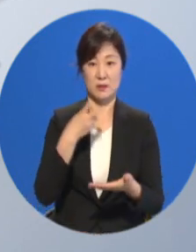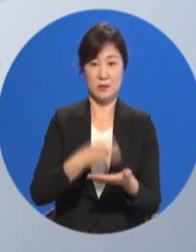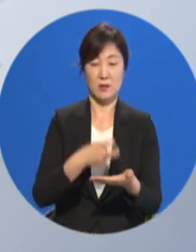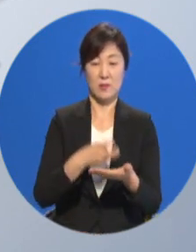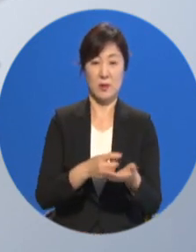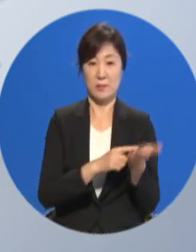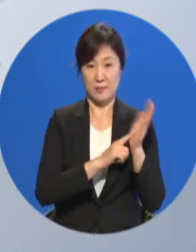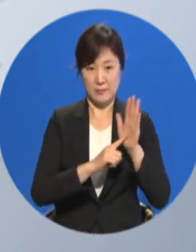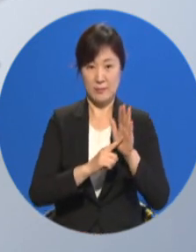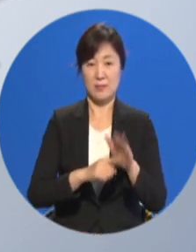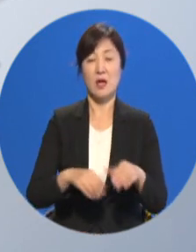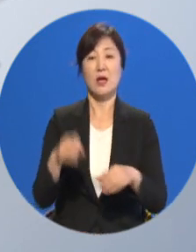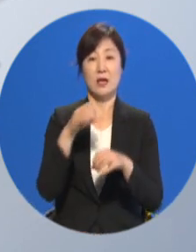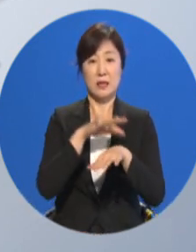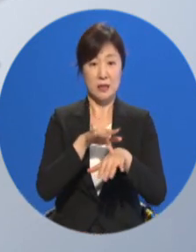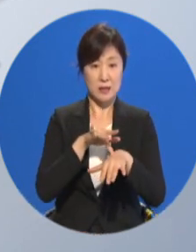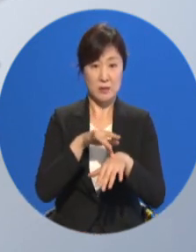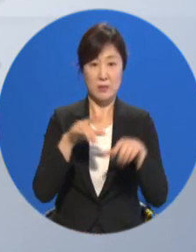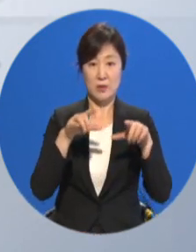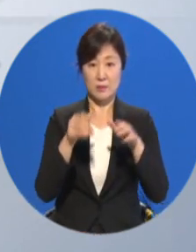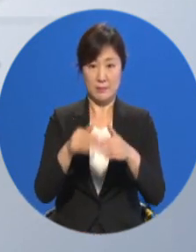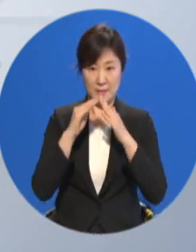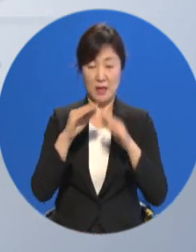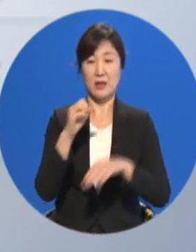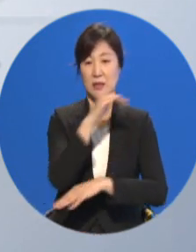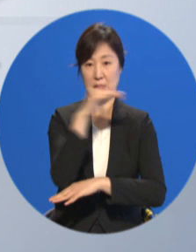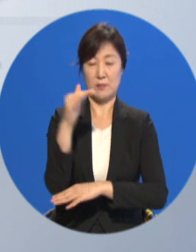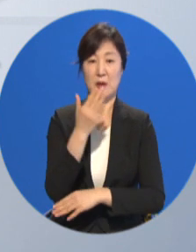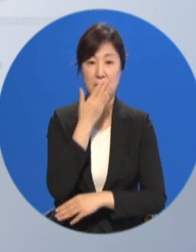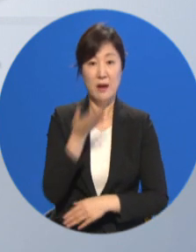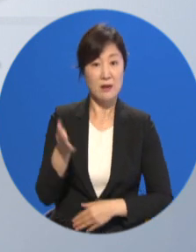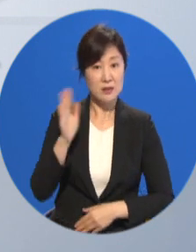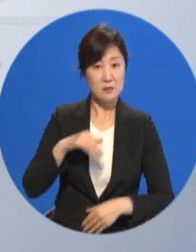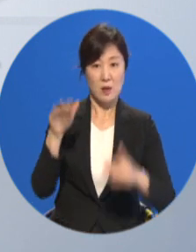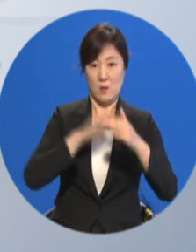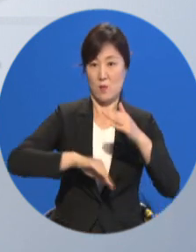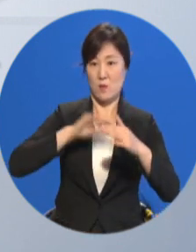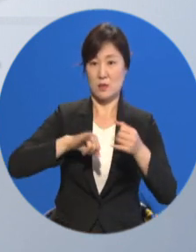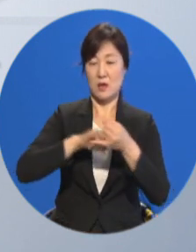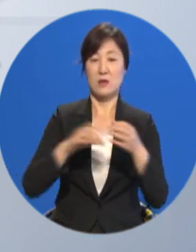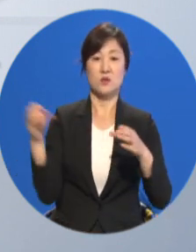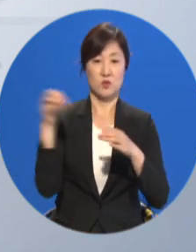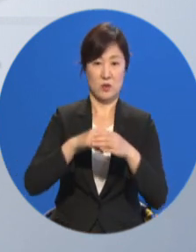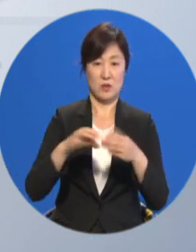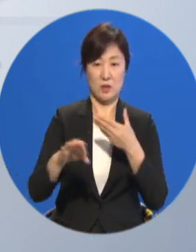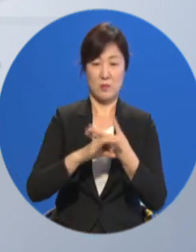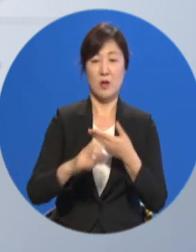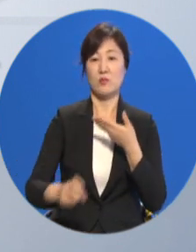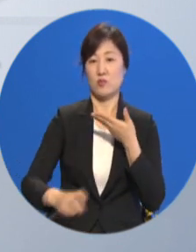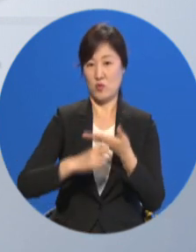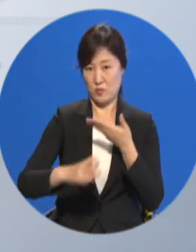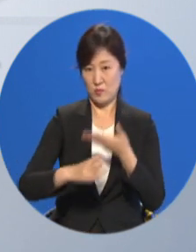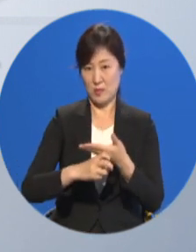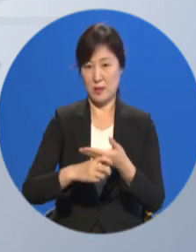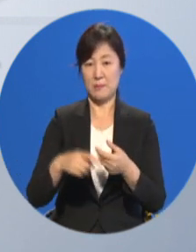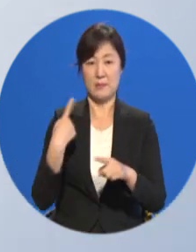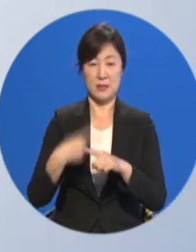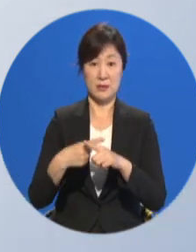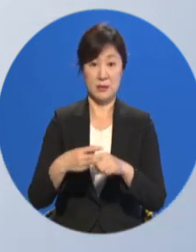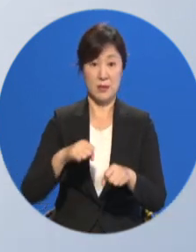명절인 4 가 포함된 현수 방은 허용이 되지만 공약 된 선거 관련 내용이 추가될 경우 불법 선거운동으로 처벌받을 수